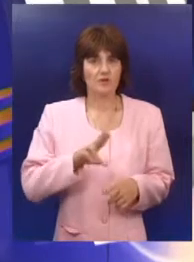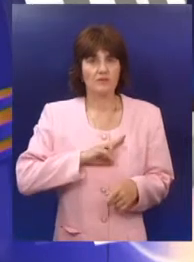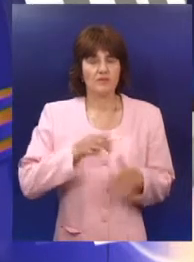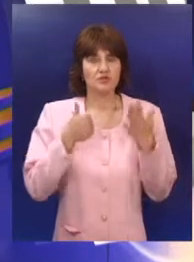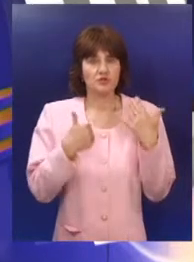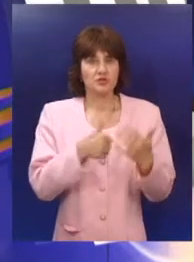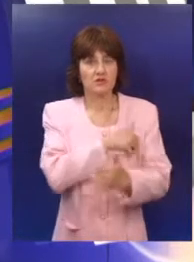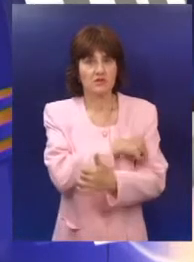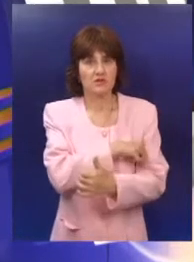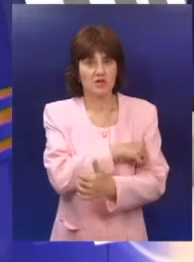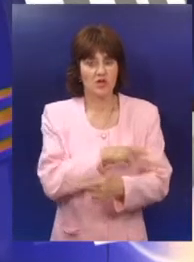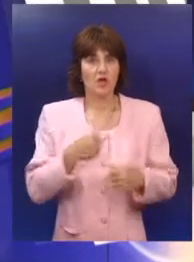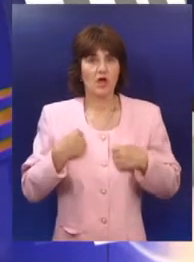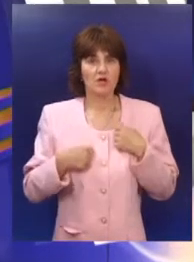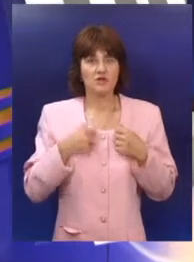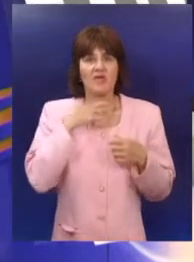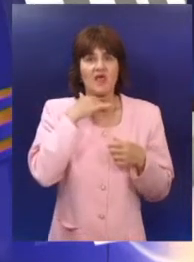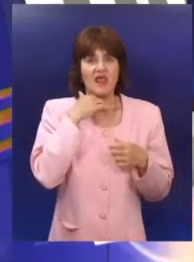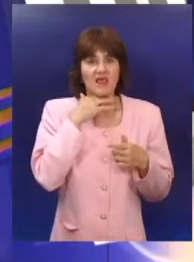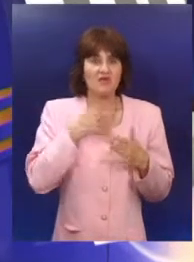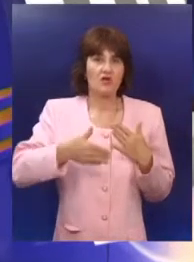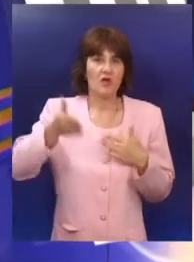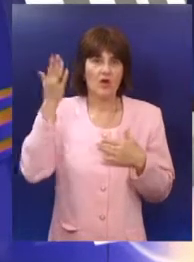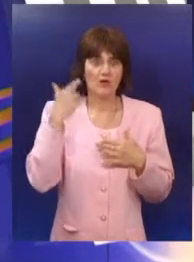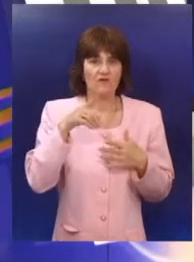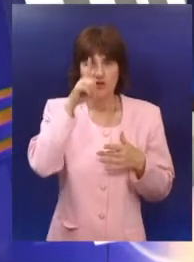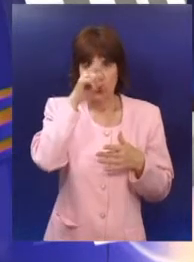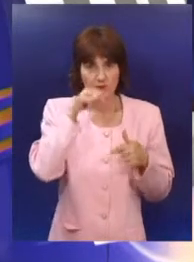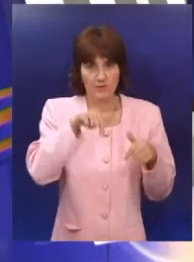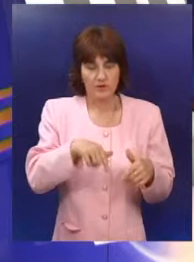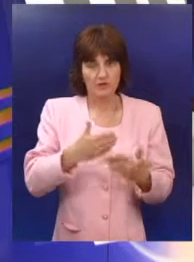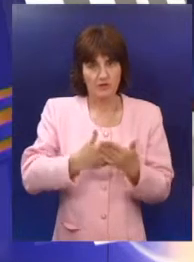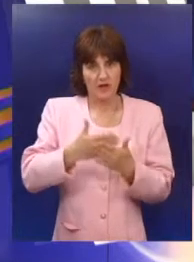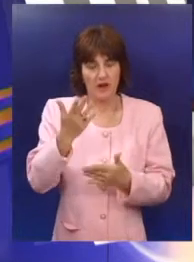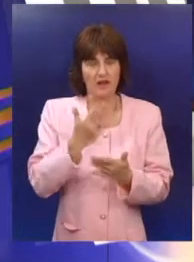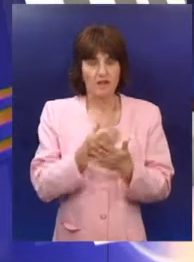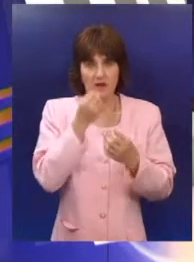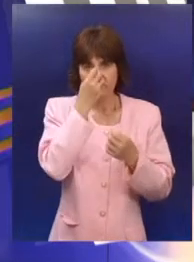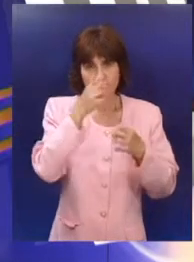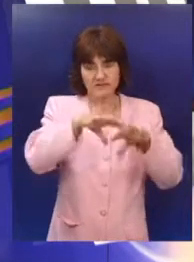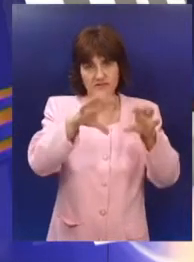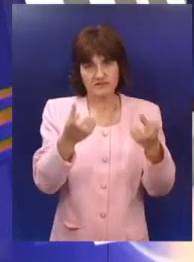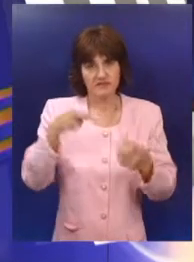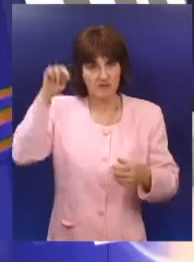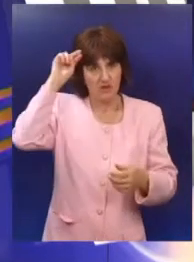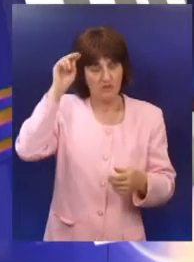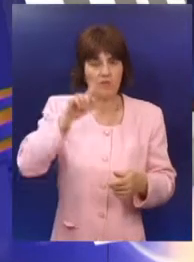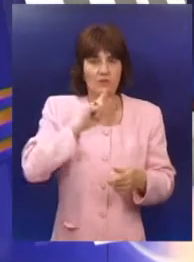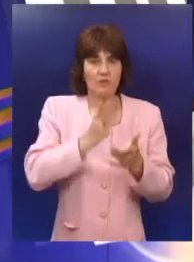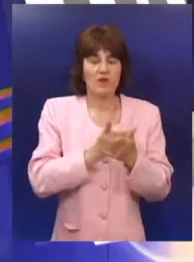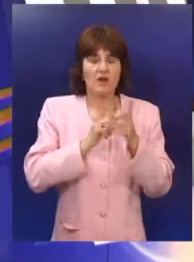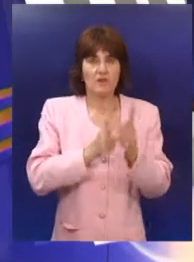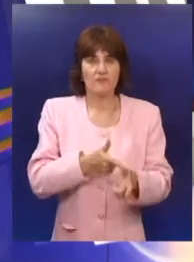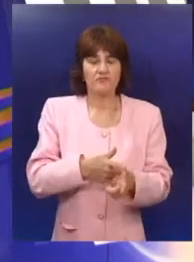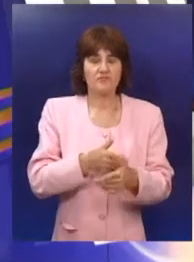Povodom 68. godišnjice deportacije subotičkih Jevreja, delegacija jevrejske opštine i gradski čelnici položili su vence na spomenik